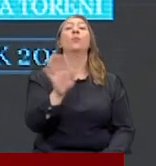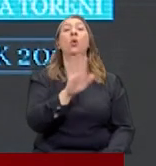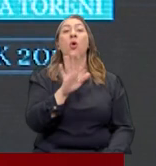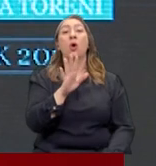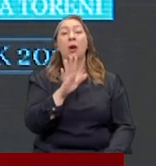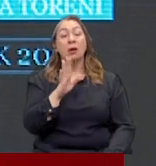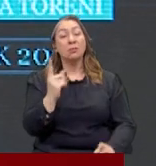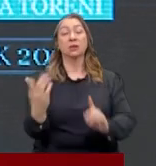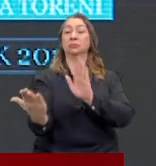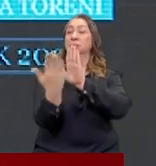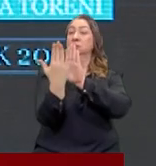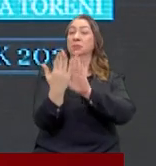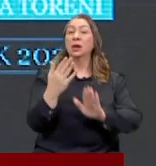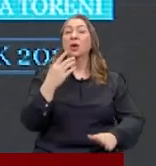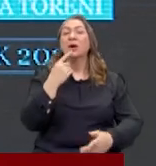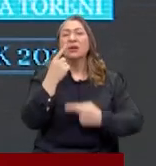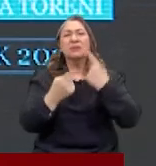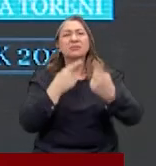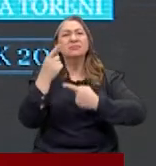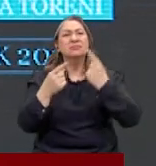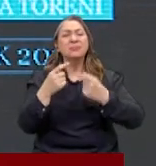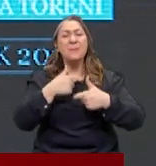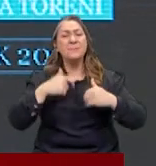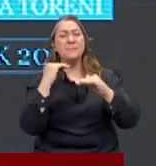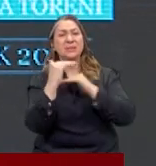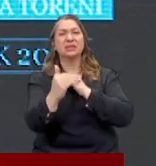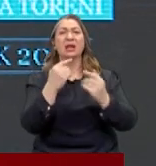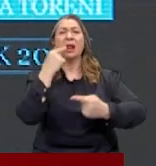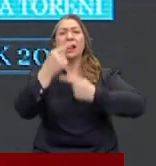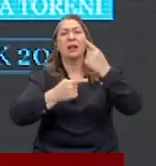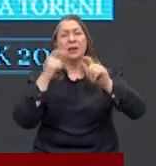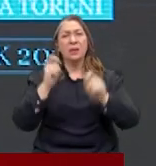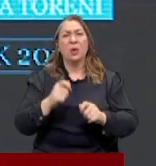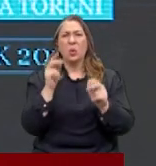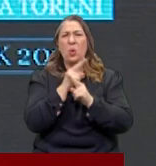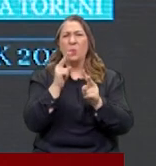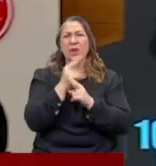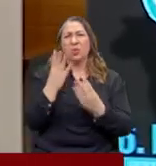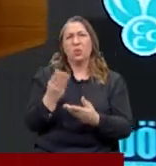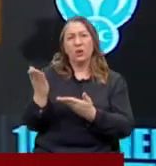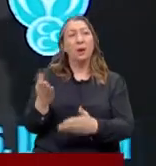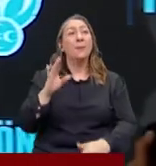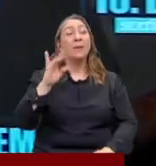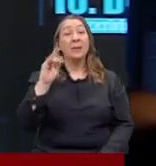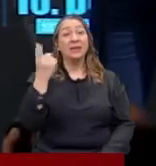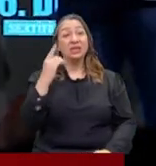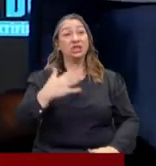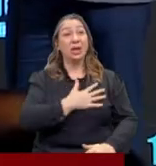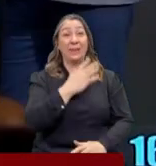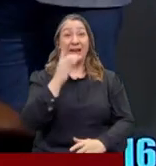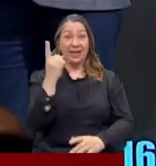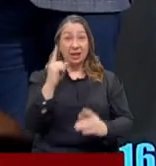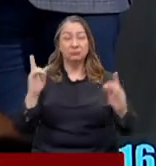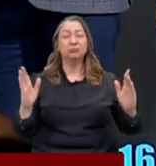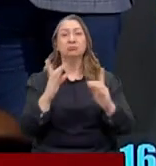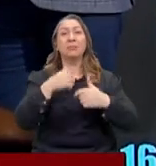Bilhare karşımıza geçip pervasızca milliyetçilik taslayarak gülüş durumlara düşüyor. MHP lideriyle CHP lideri bir kez